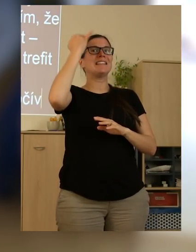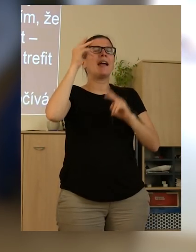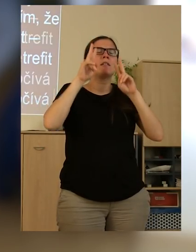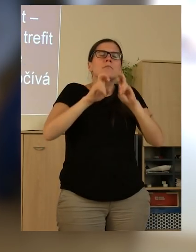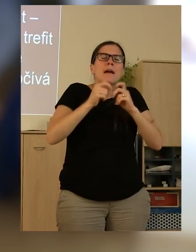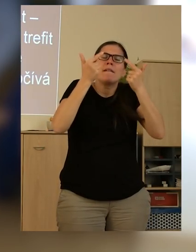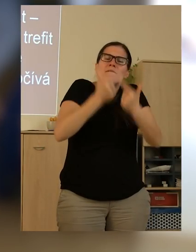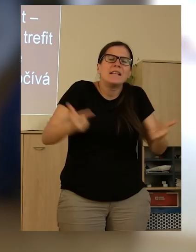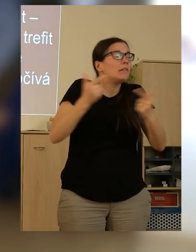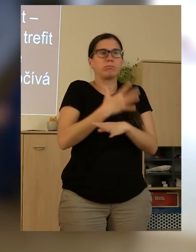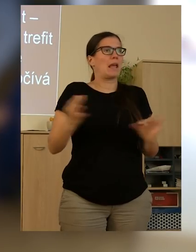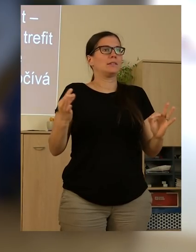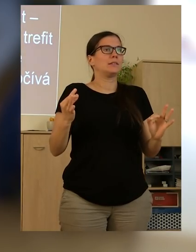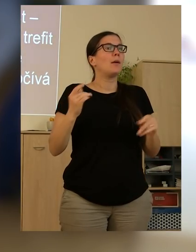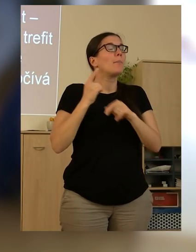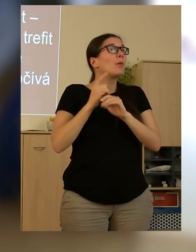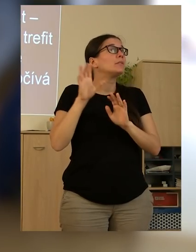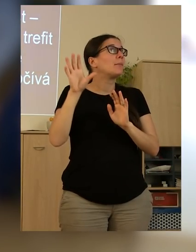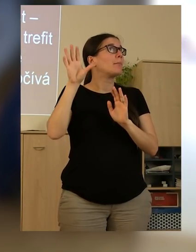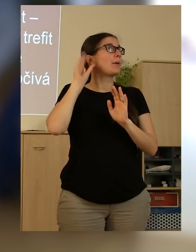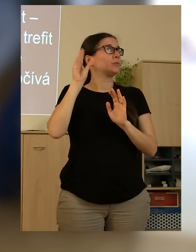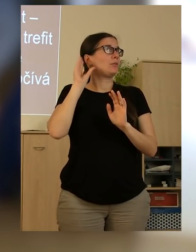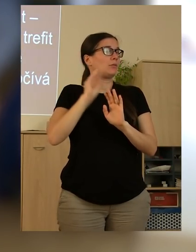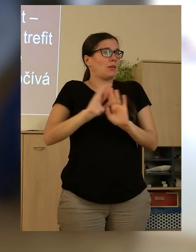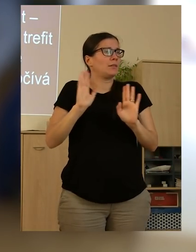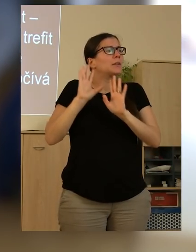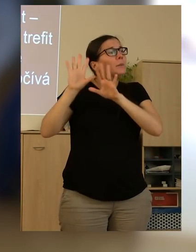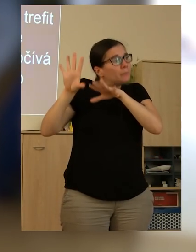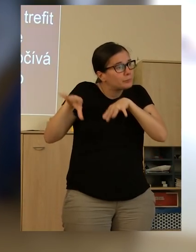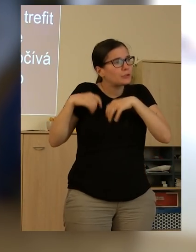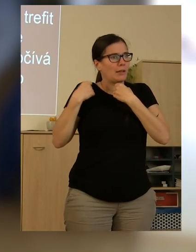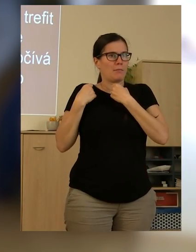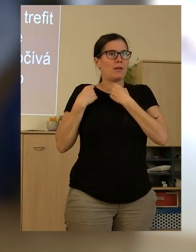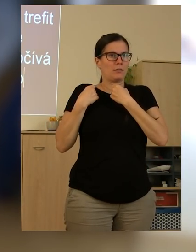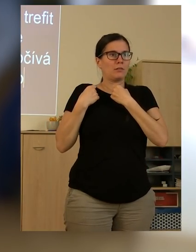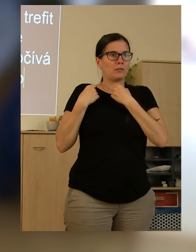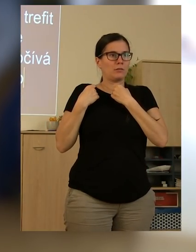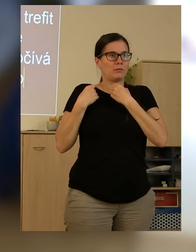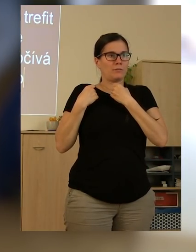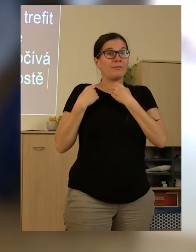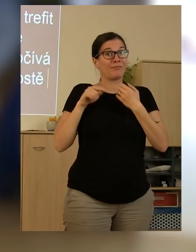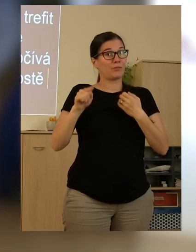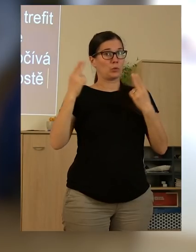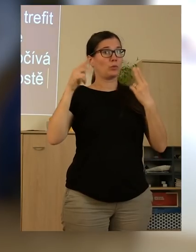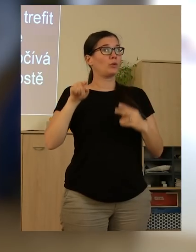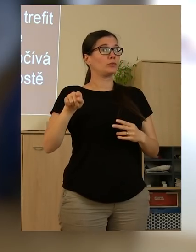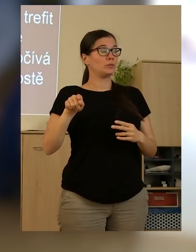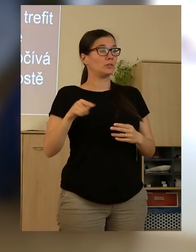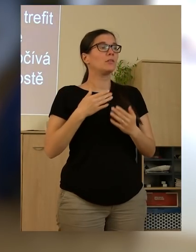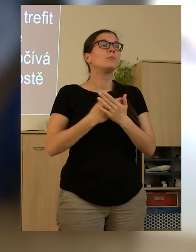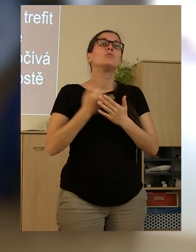ho poslechnout. Jo? Prostě mu naslouchat. Prostě ho k sobě pustit. Proto nejčastěji říkám